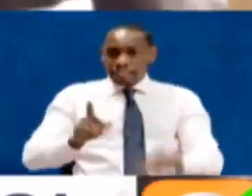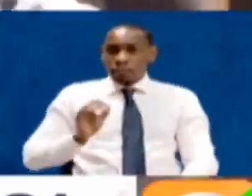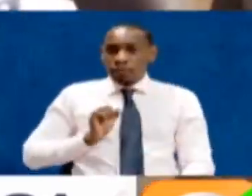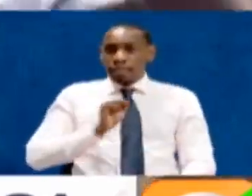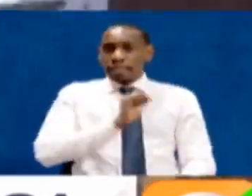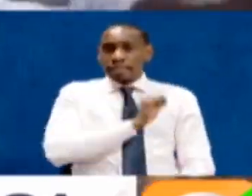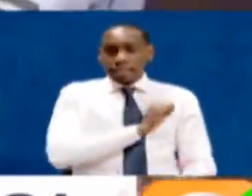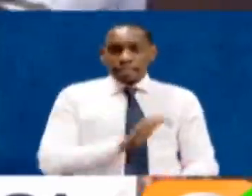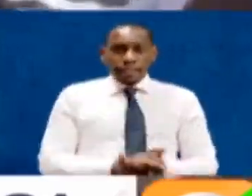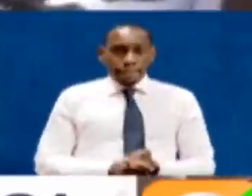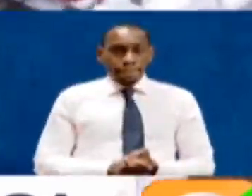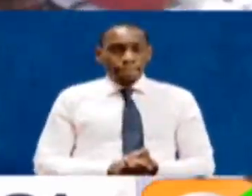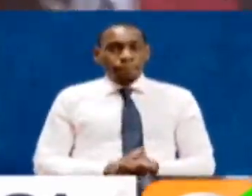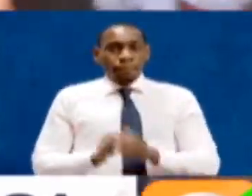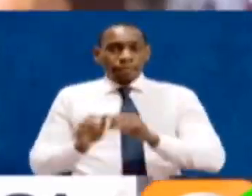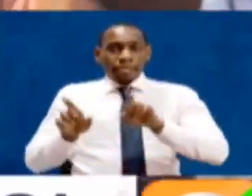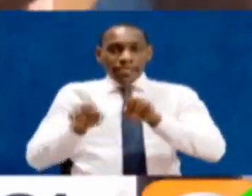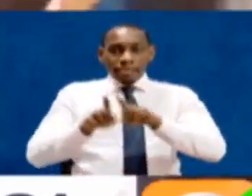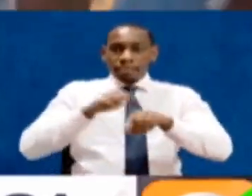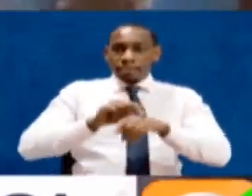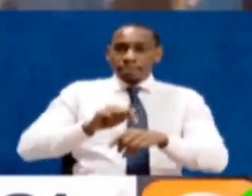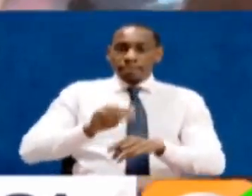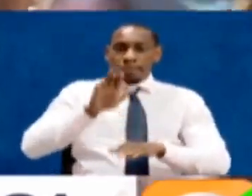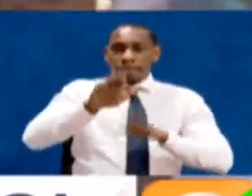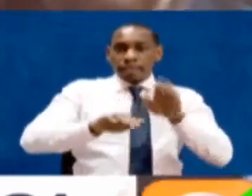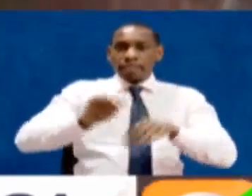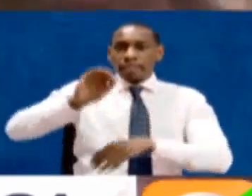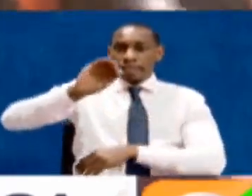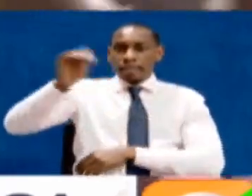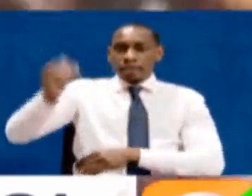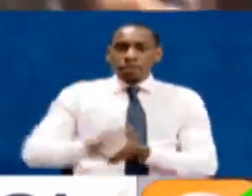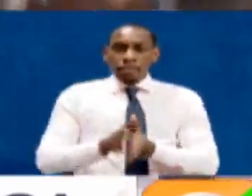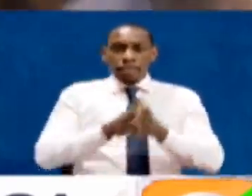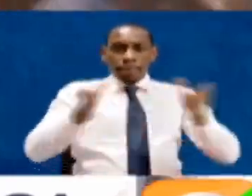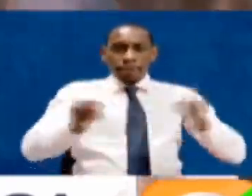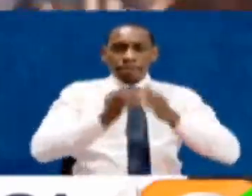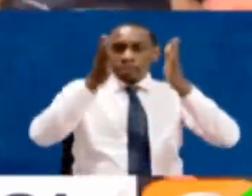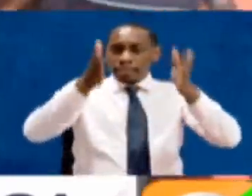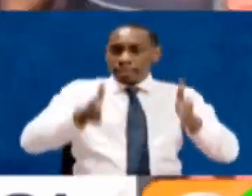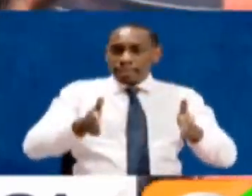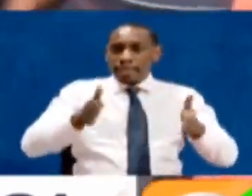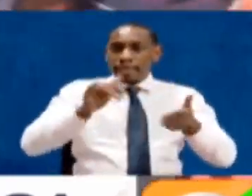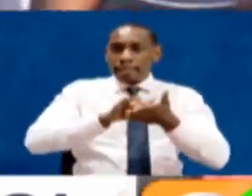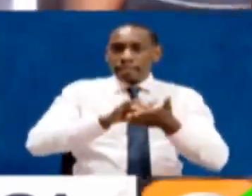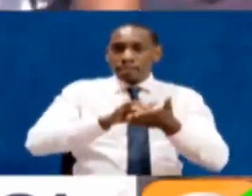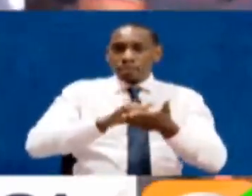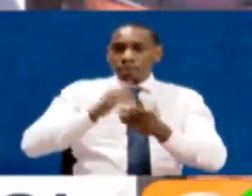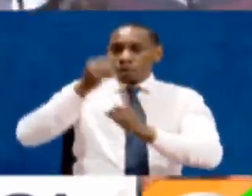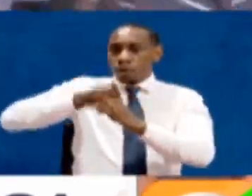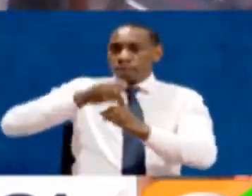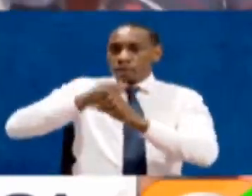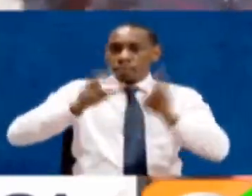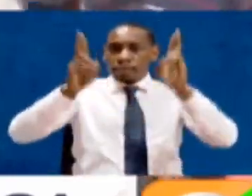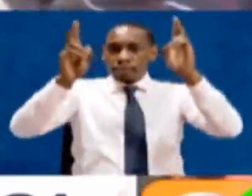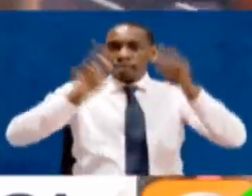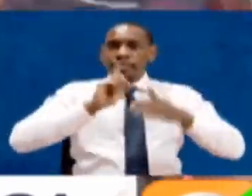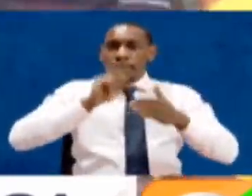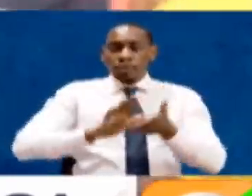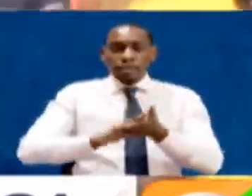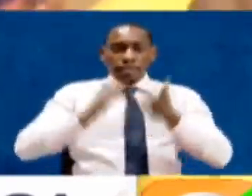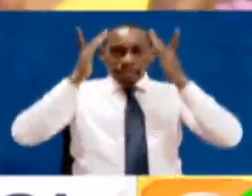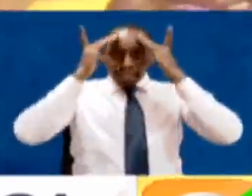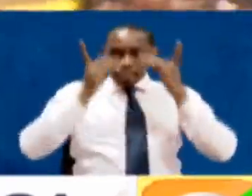Senate. At the same time, Kirinyaga County Majority Leader Kenya Wangui, who had moved the motion, has termed the